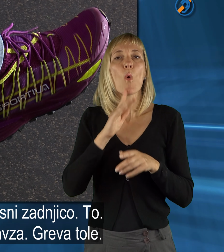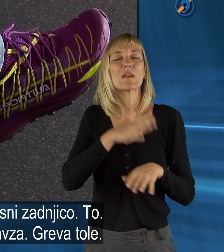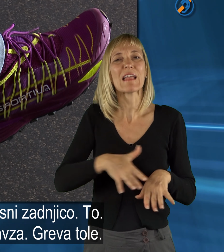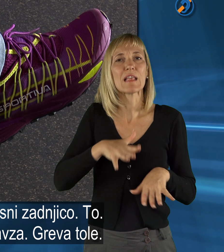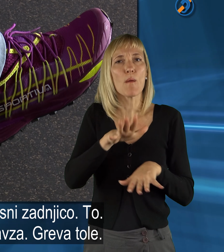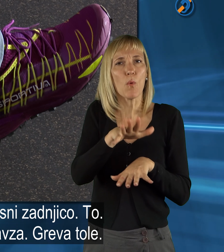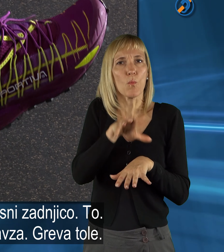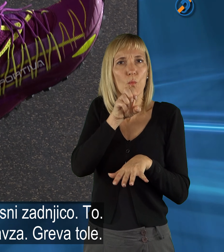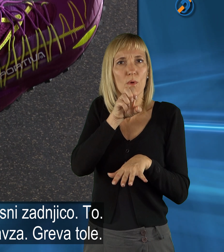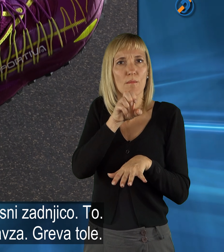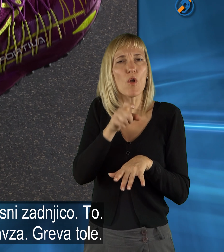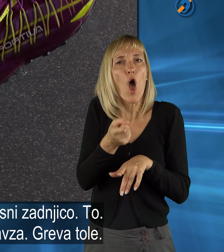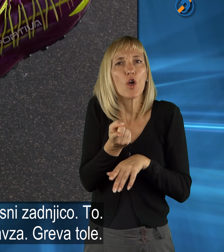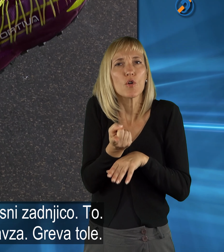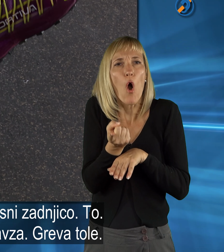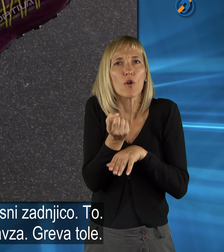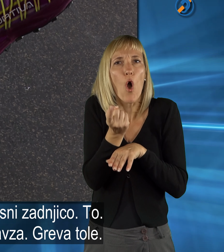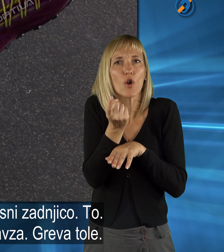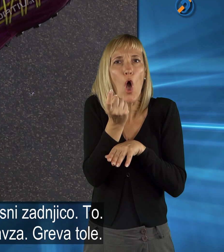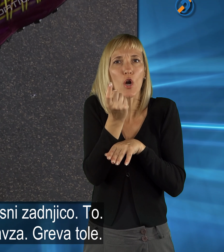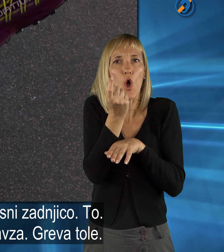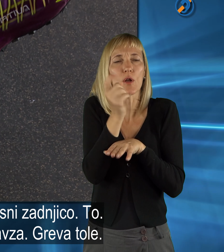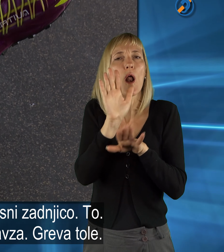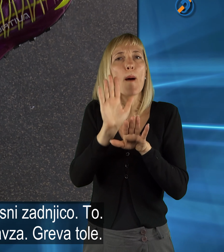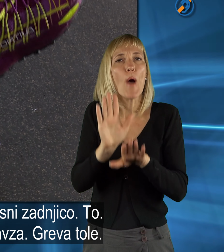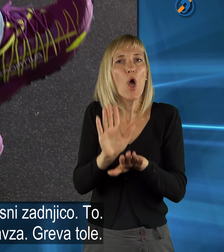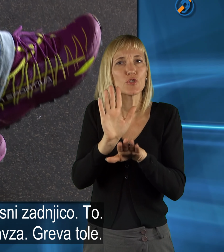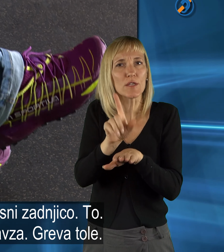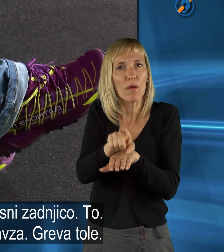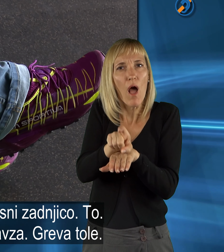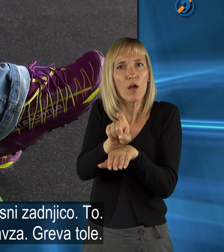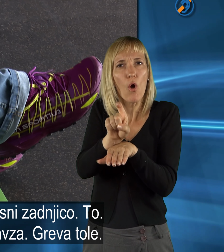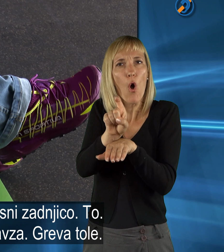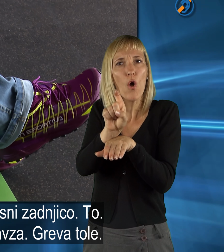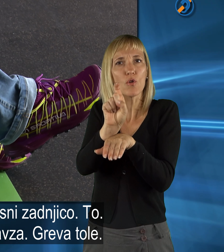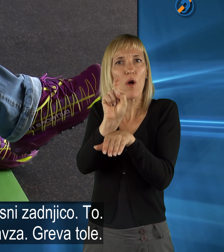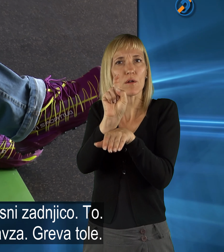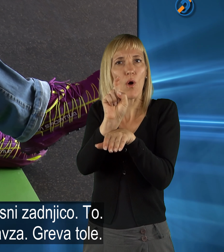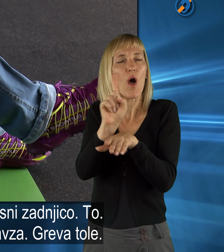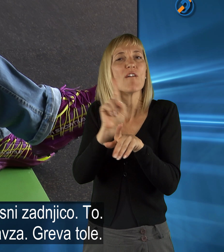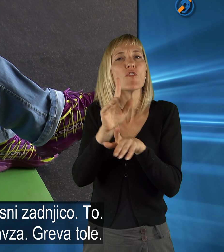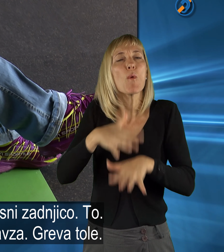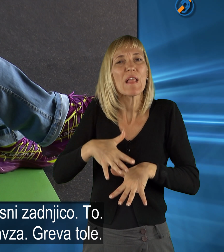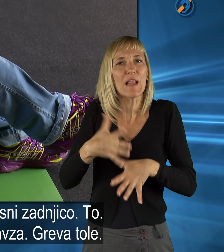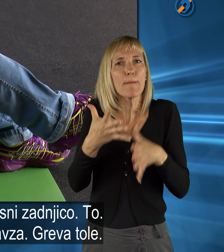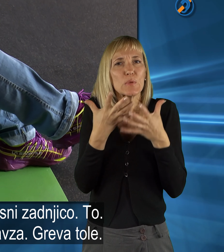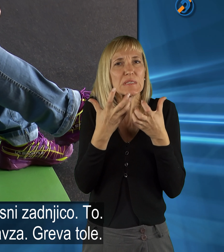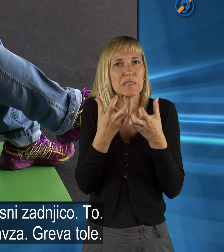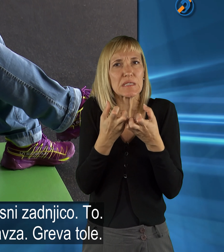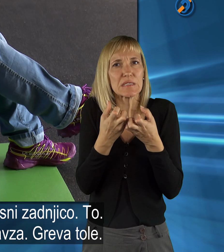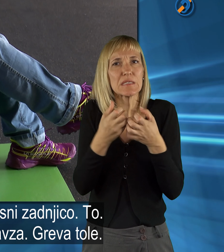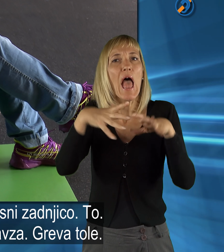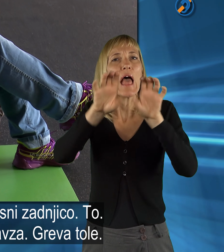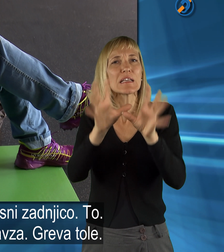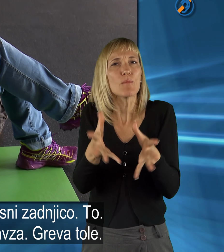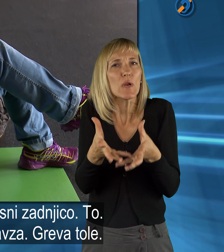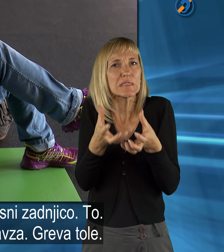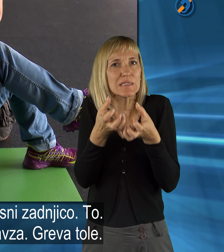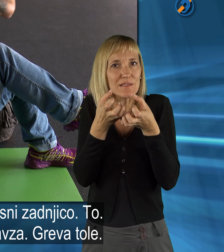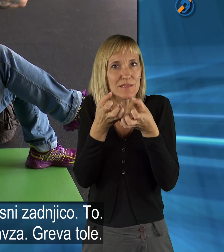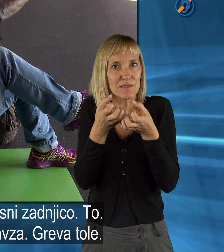Stisneva trebuh, notri, gor, še, še, super, počas dol. Še dve. Stisneš trebuh, trebuh notri, stisneš